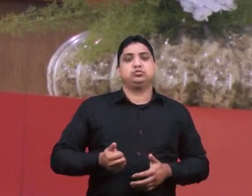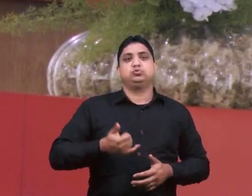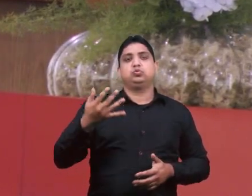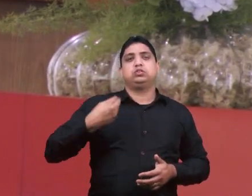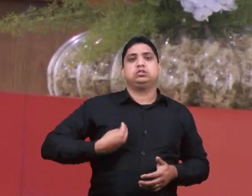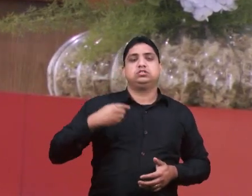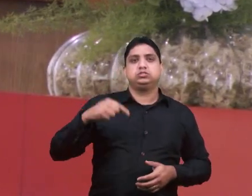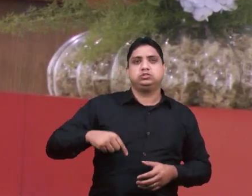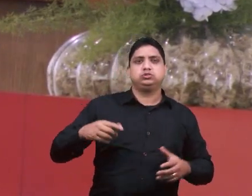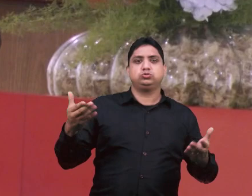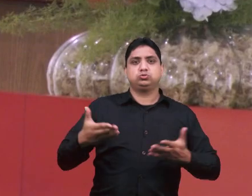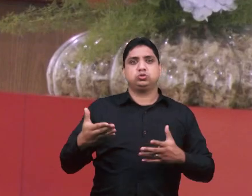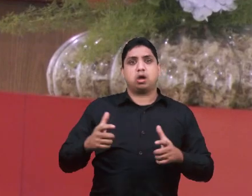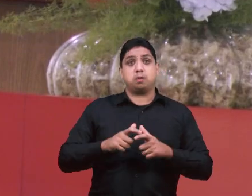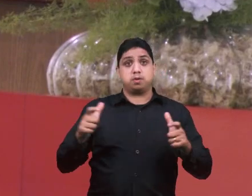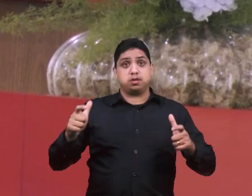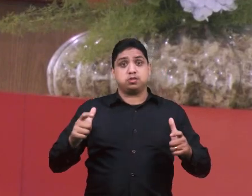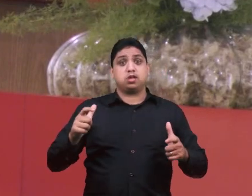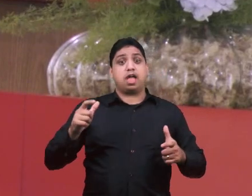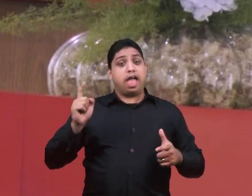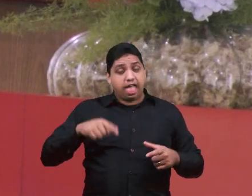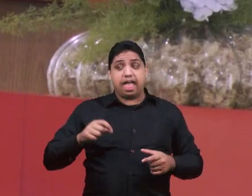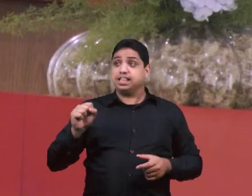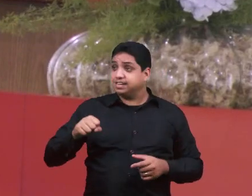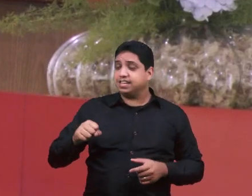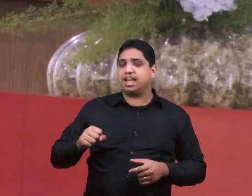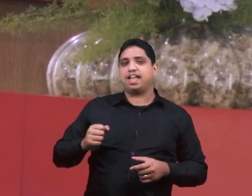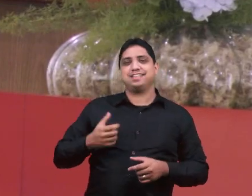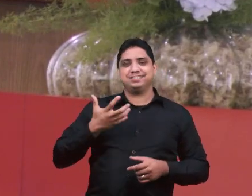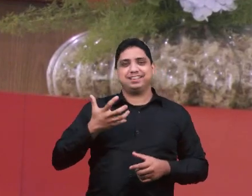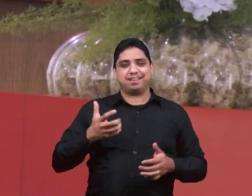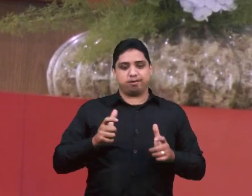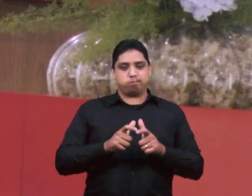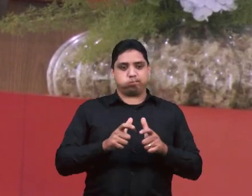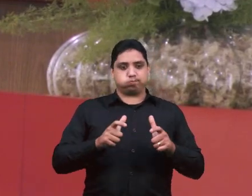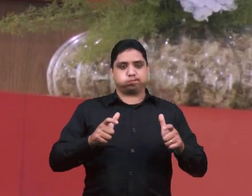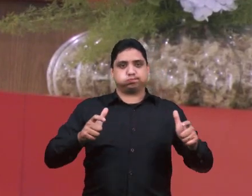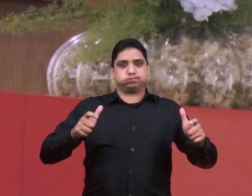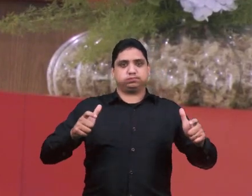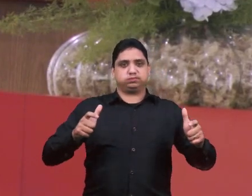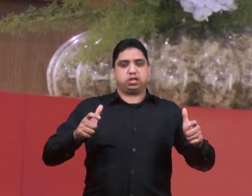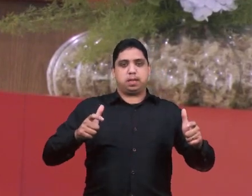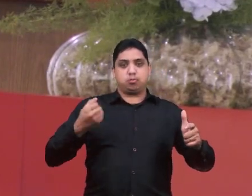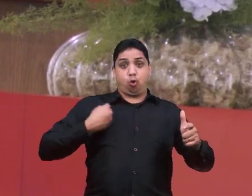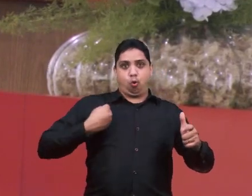très satisfait. On a augmenté? Oui, c'est ça qu'il veut. C'est plus de gym,